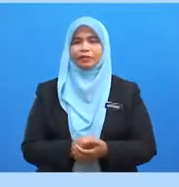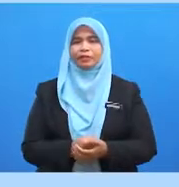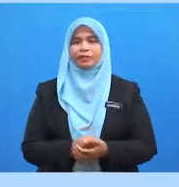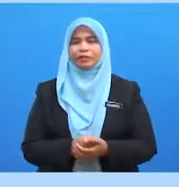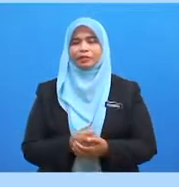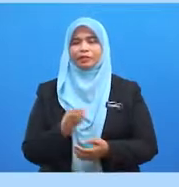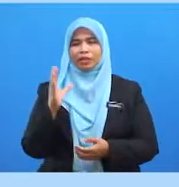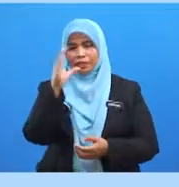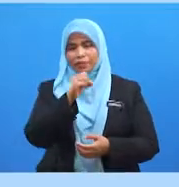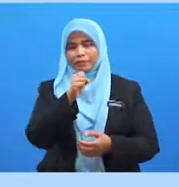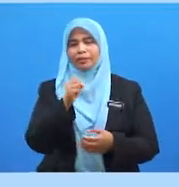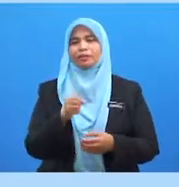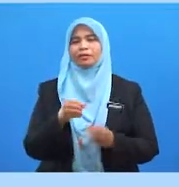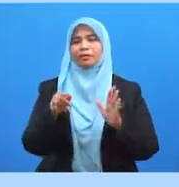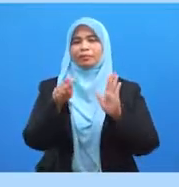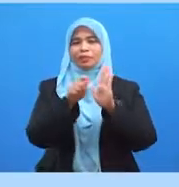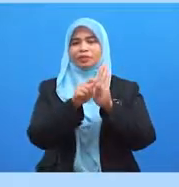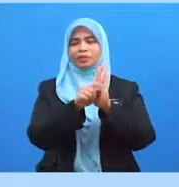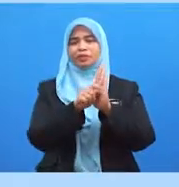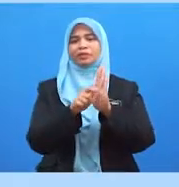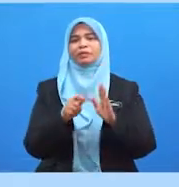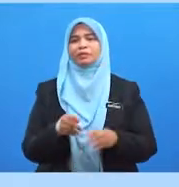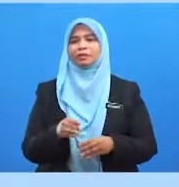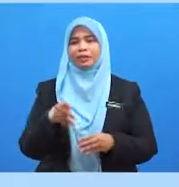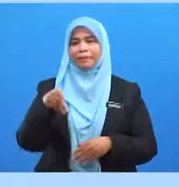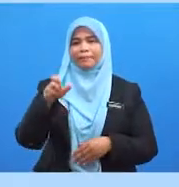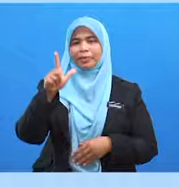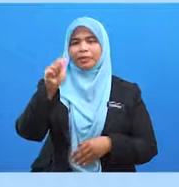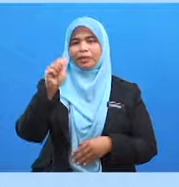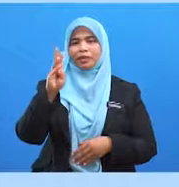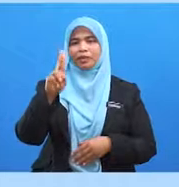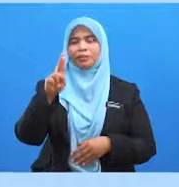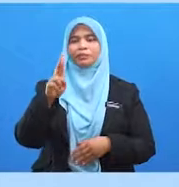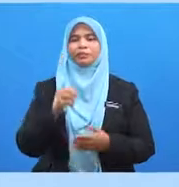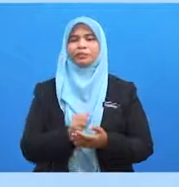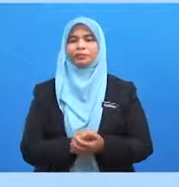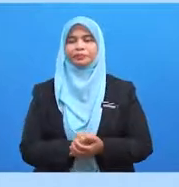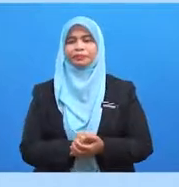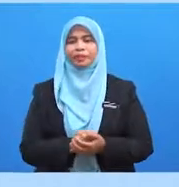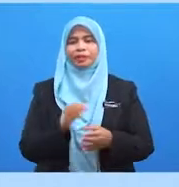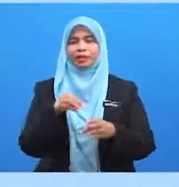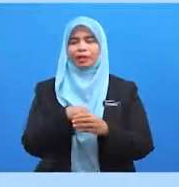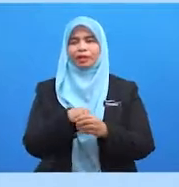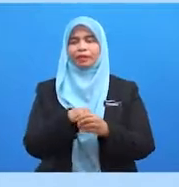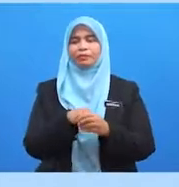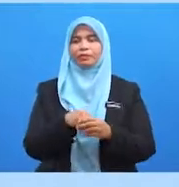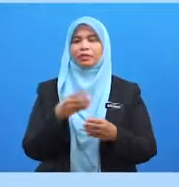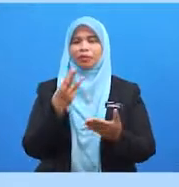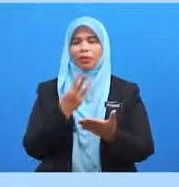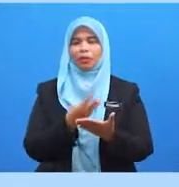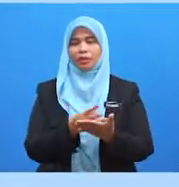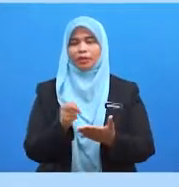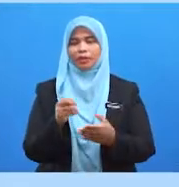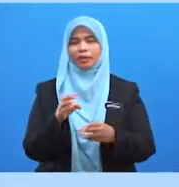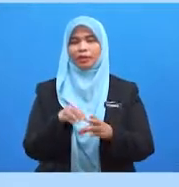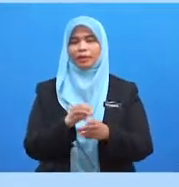Tanggapan positif pihak pelabur terhadap prestasi perniagaan yang ditunjukkan dalam kewangan